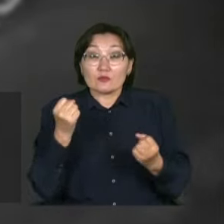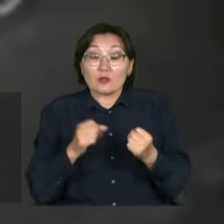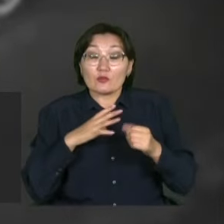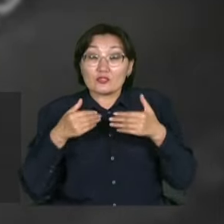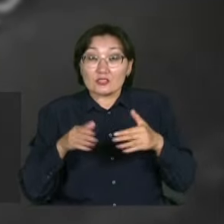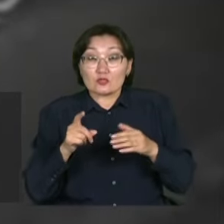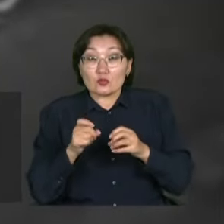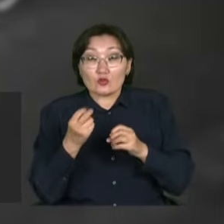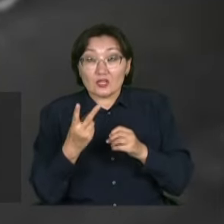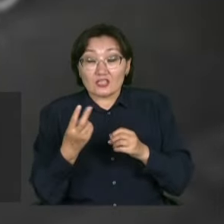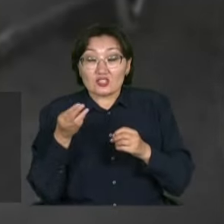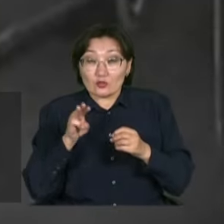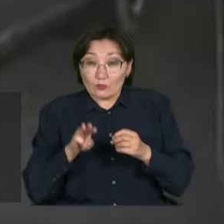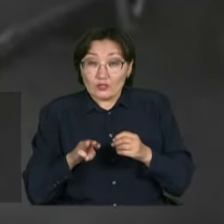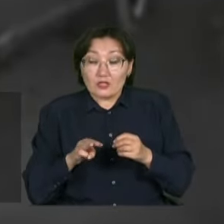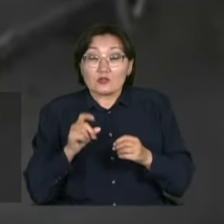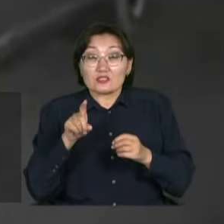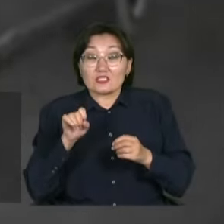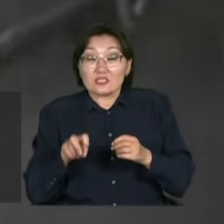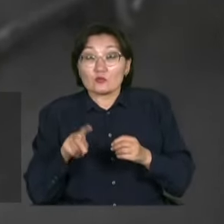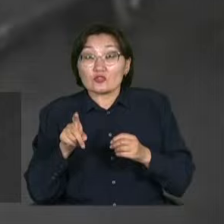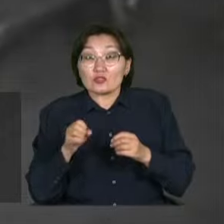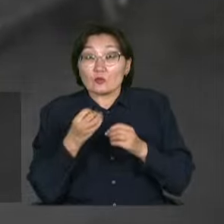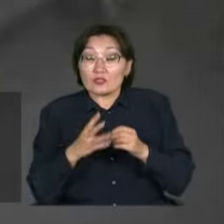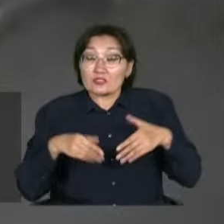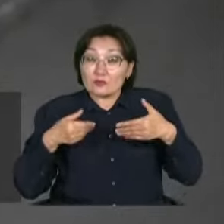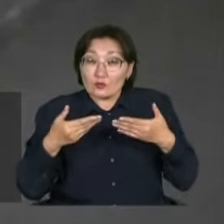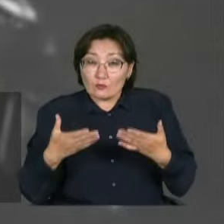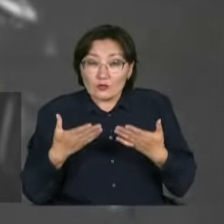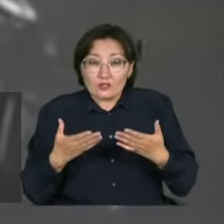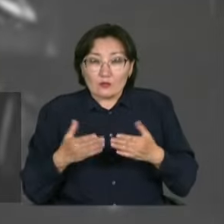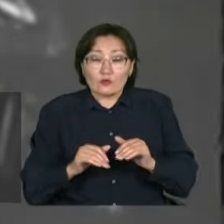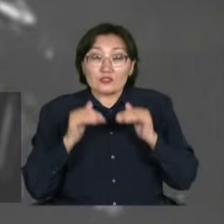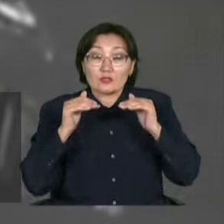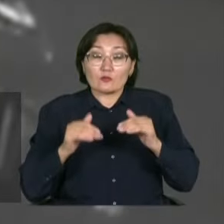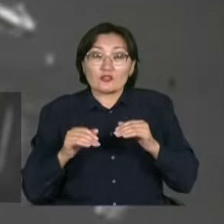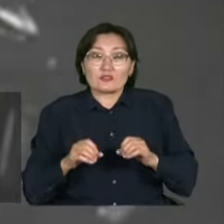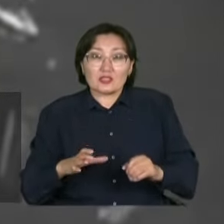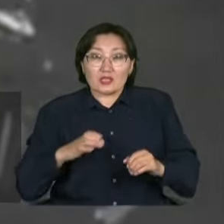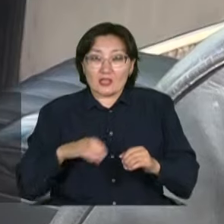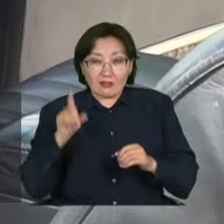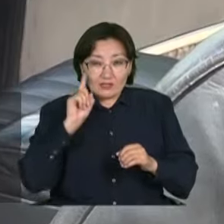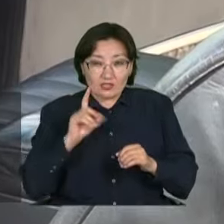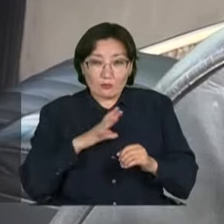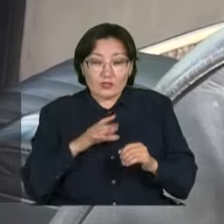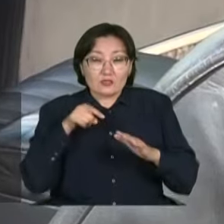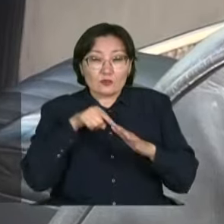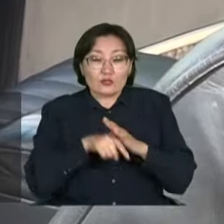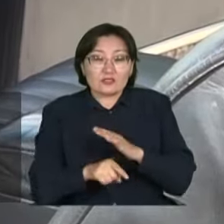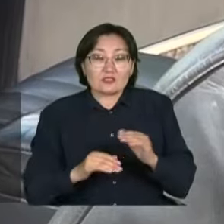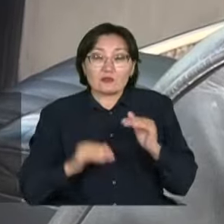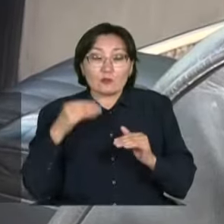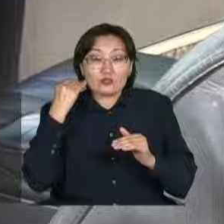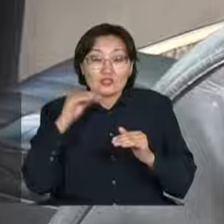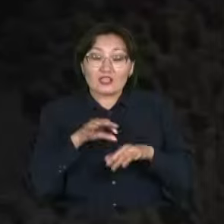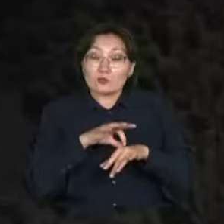выпущено 113 экземпляров. ЗИЛ-114 предлагал непревзойденный уровень роскоши и комфорта. Салон был отделан